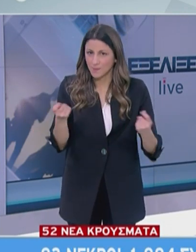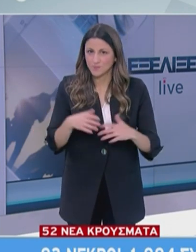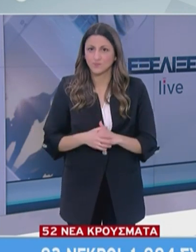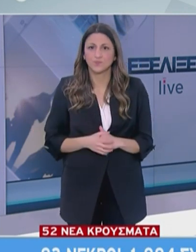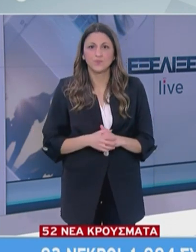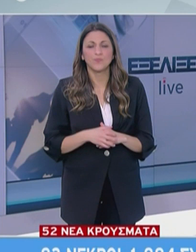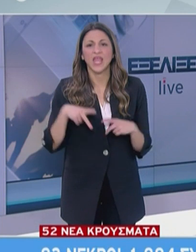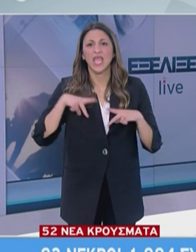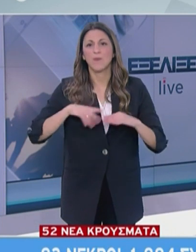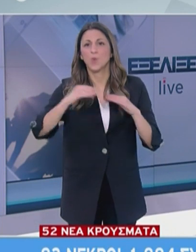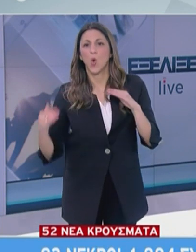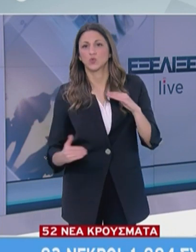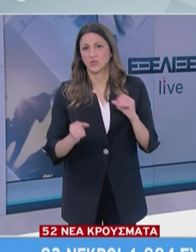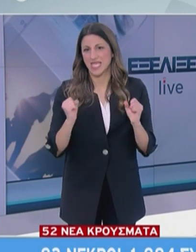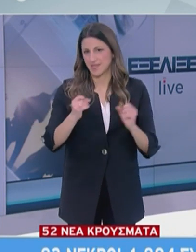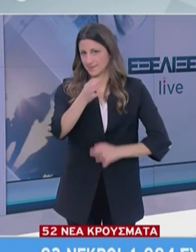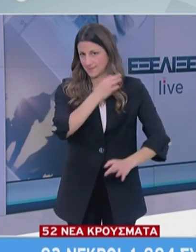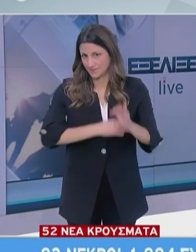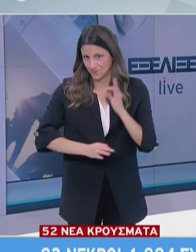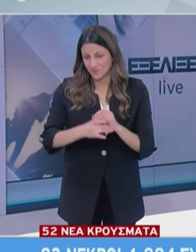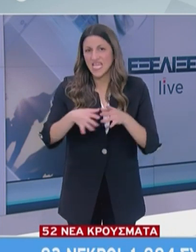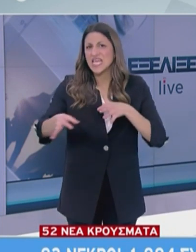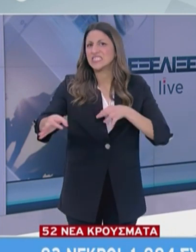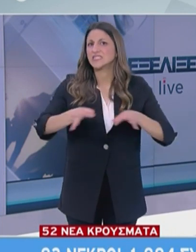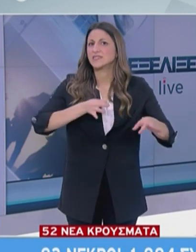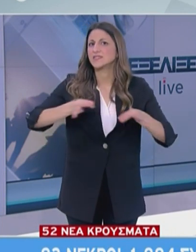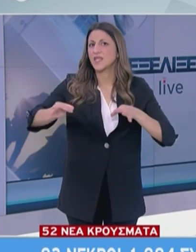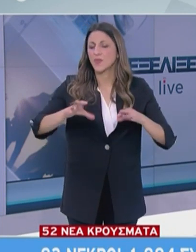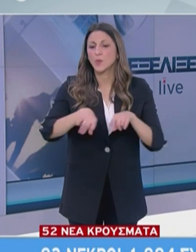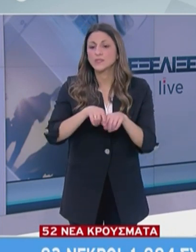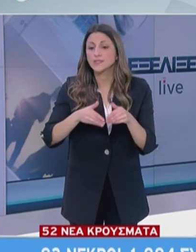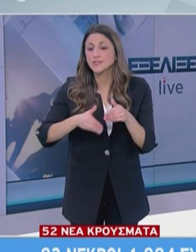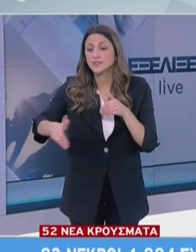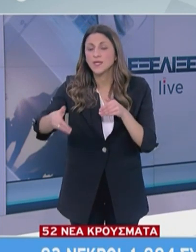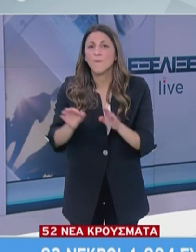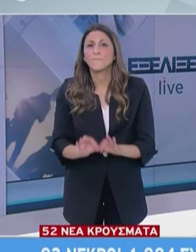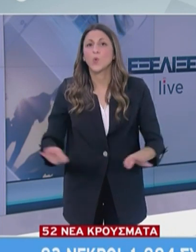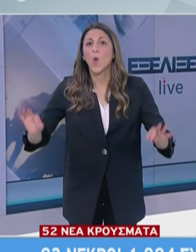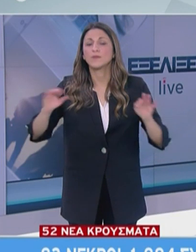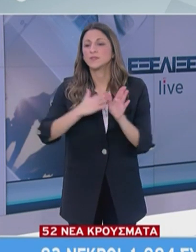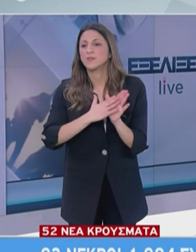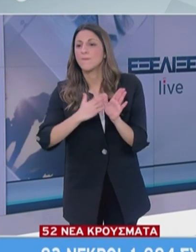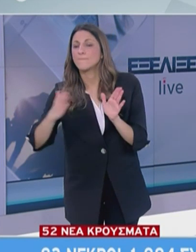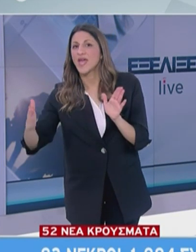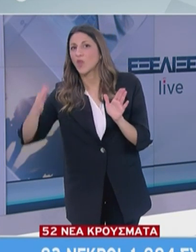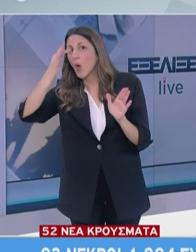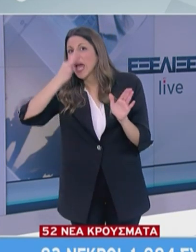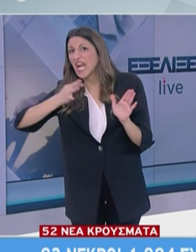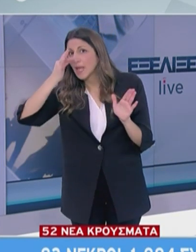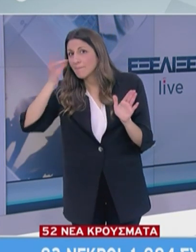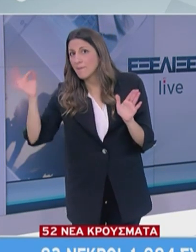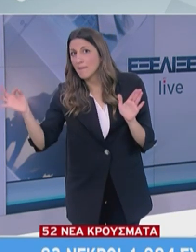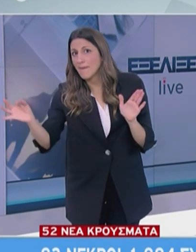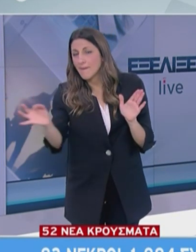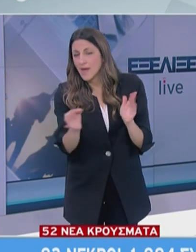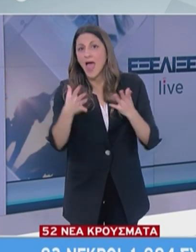Πράγματι, ο σχεδιασμός σε κάθε κράτος σε ό,τι αφορά την επερχόμενη περίοδο της εποχικής γρίπης